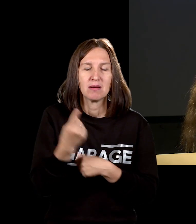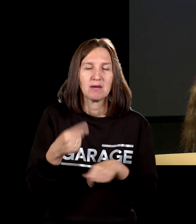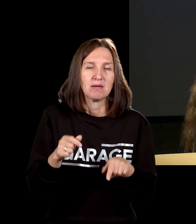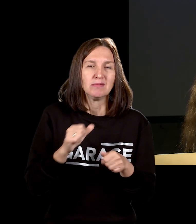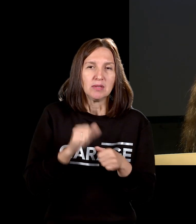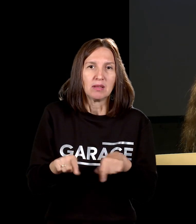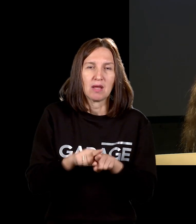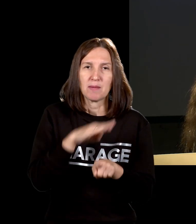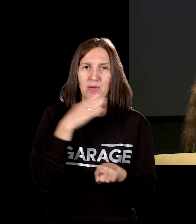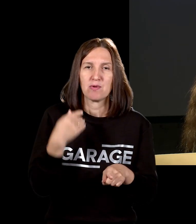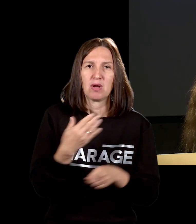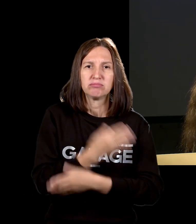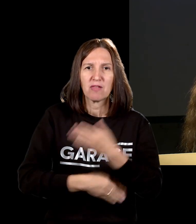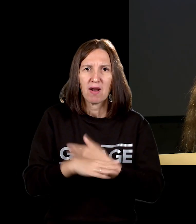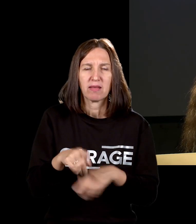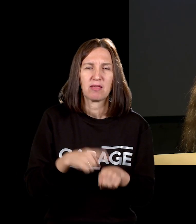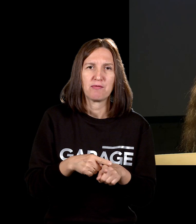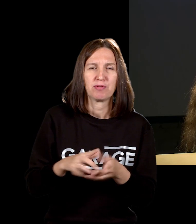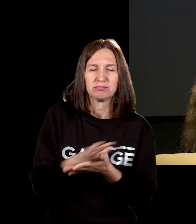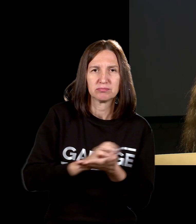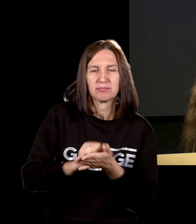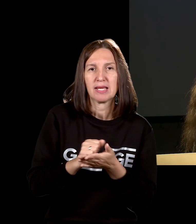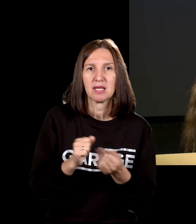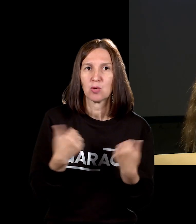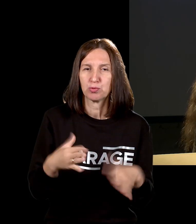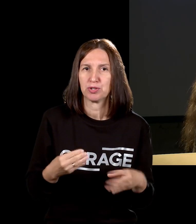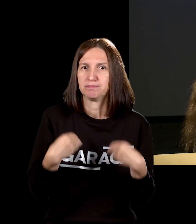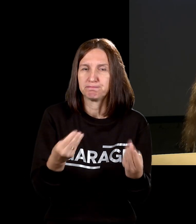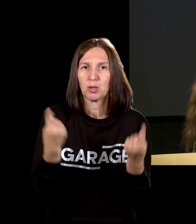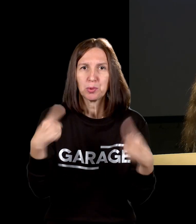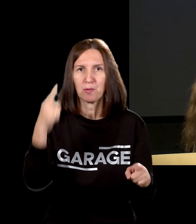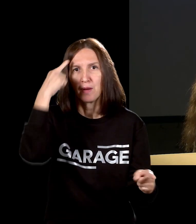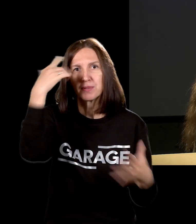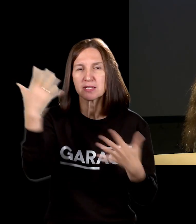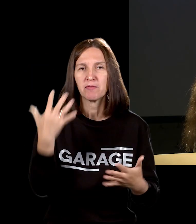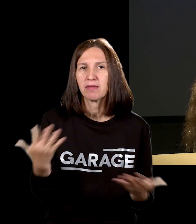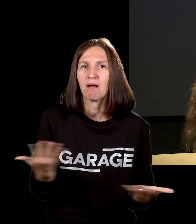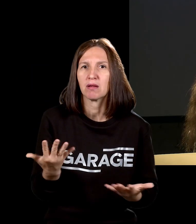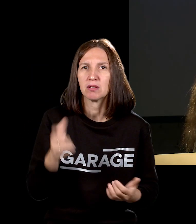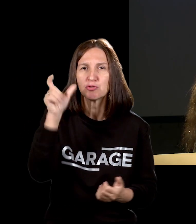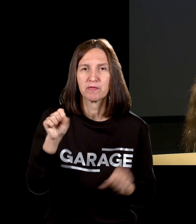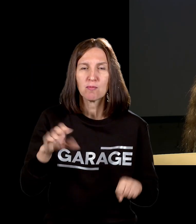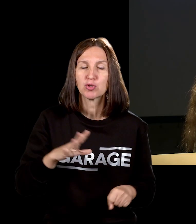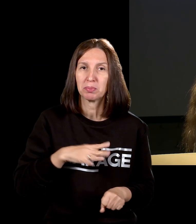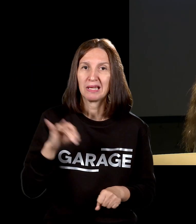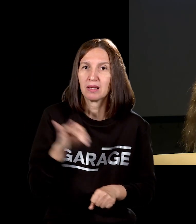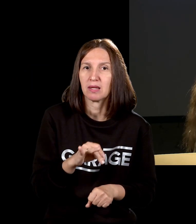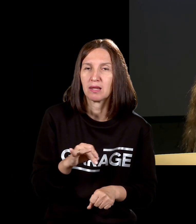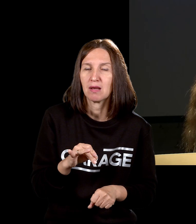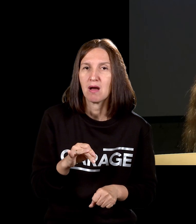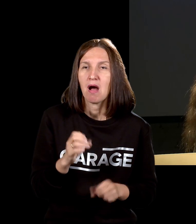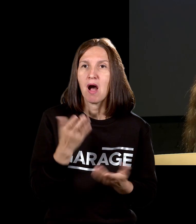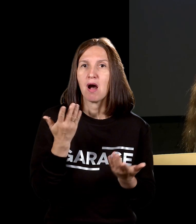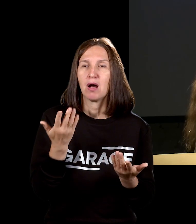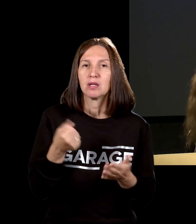одна предыдущая война, и породила, соответственно, абсолютно другое представление о том, чем может быть человек и до какой степени человек